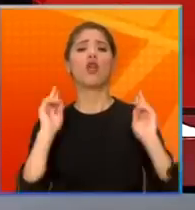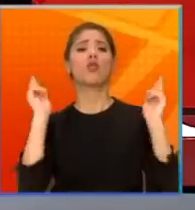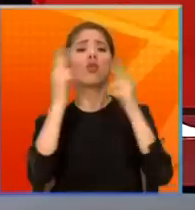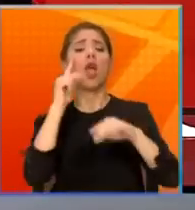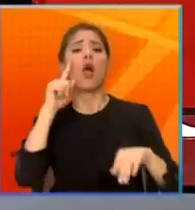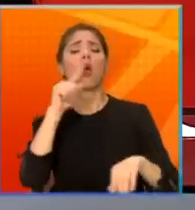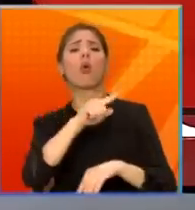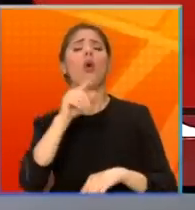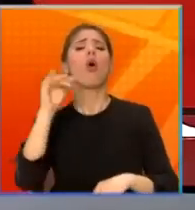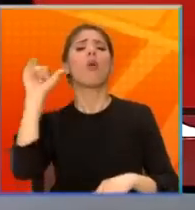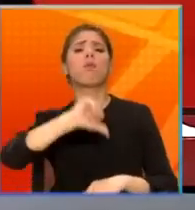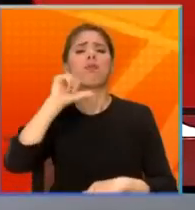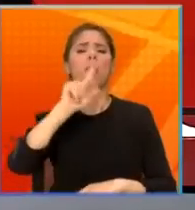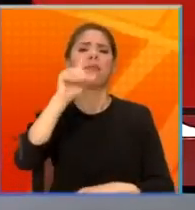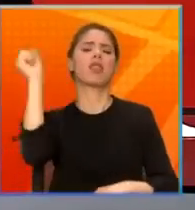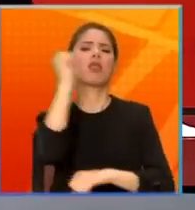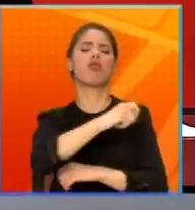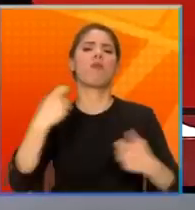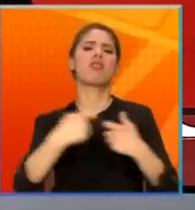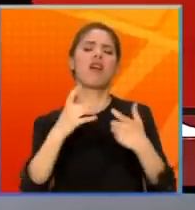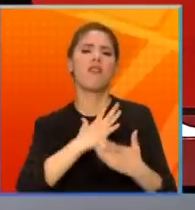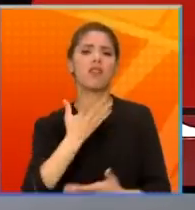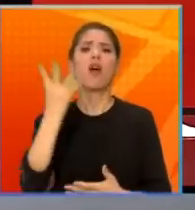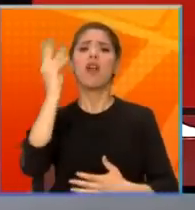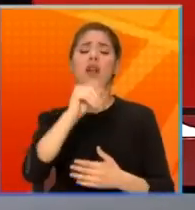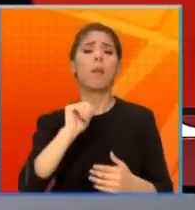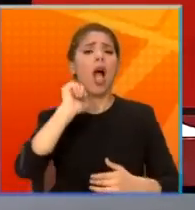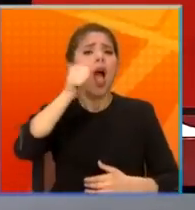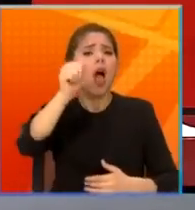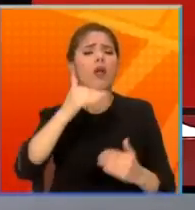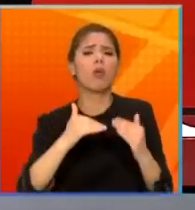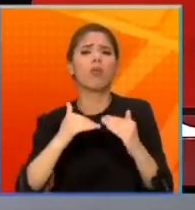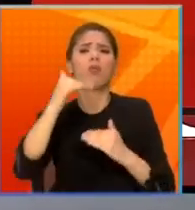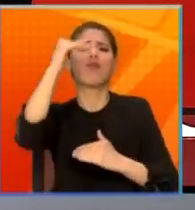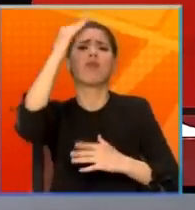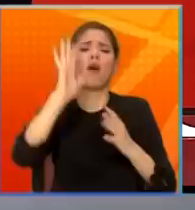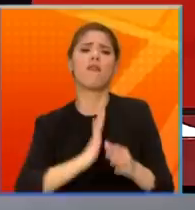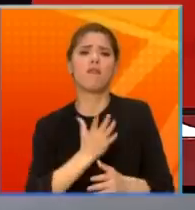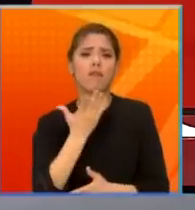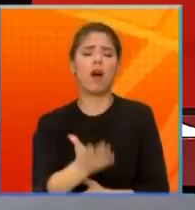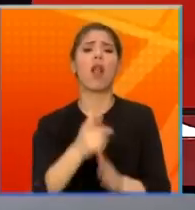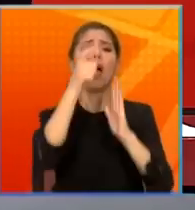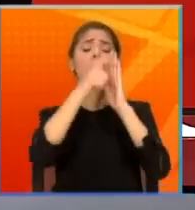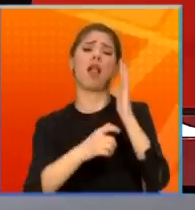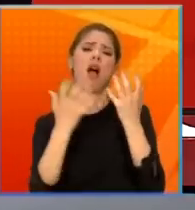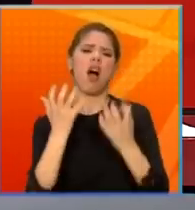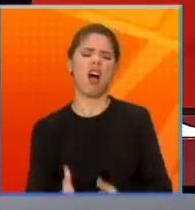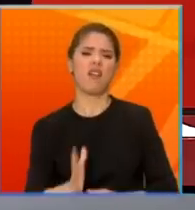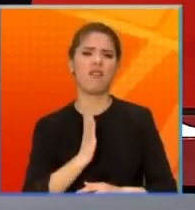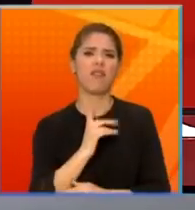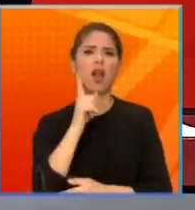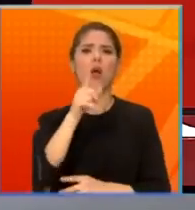Dünya görünmeyen bir düşmanla savaş halinde. Rakamlar her geçen gün daha da ürkütücü hale geliyor. Bilanço